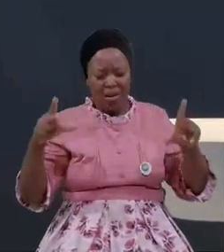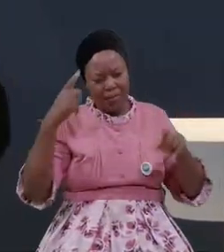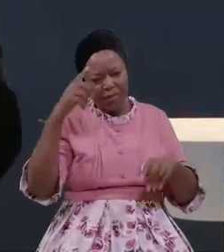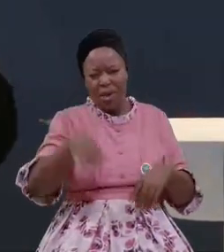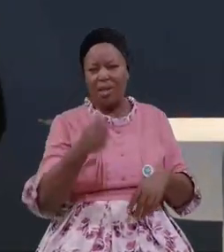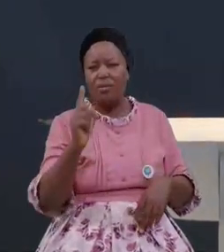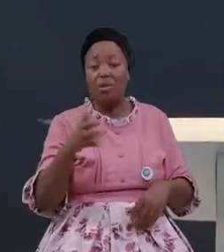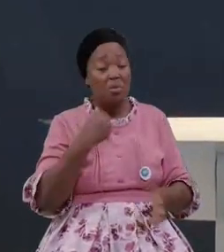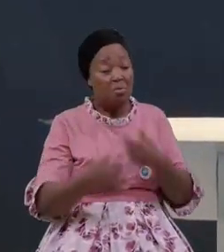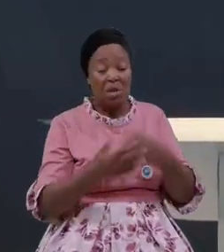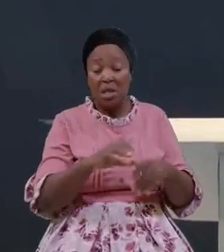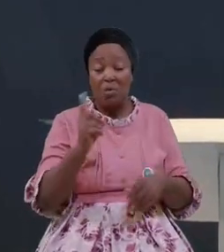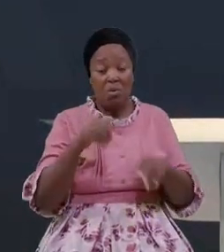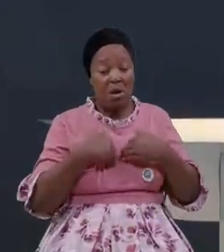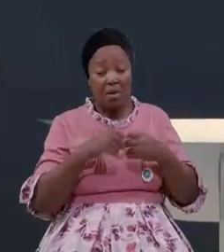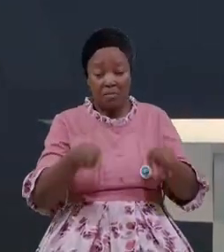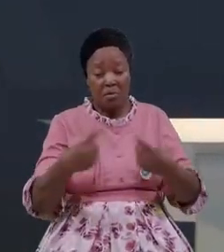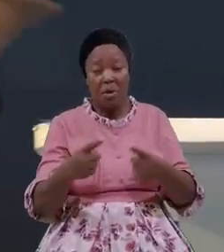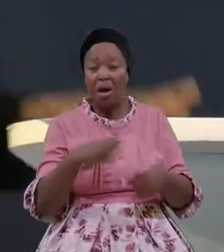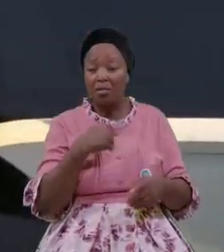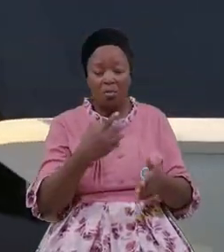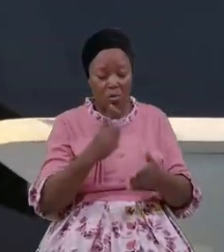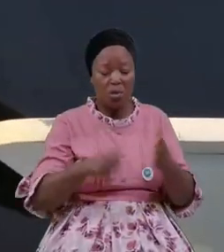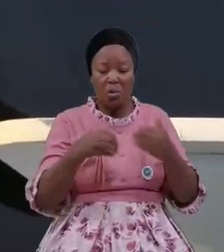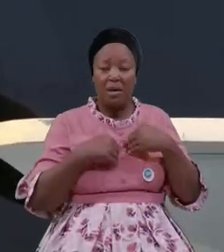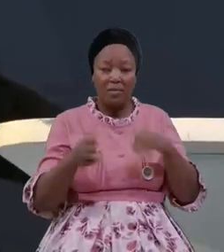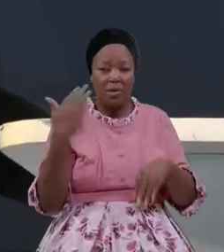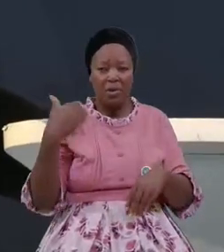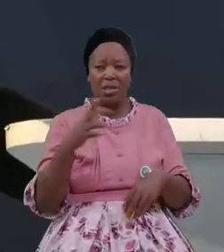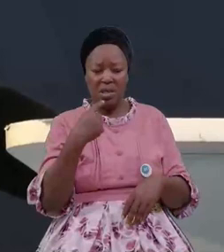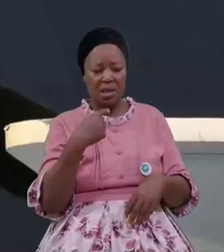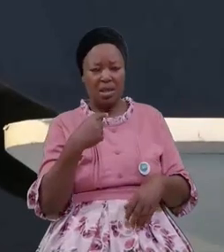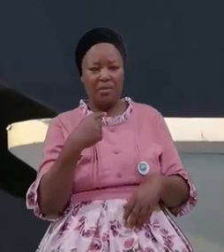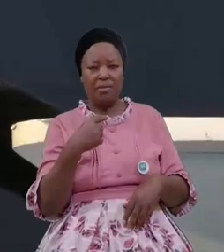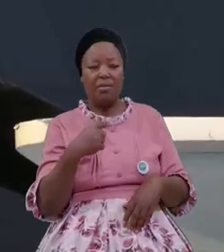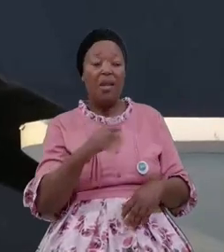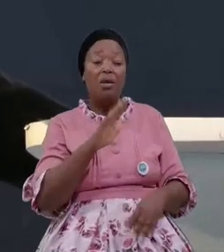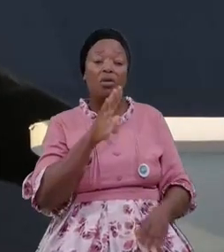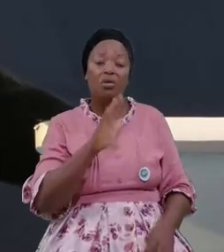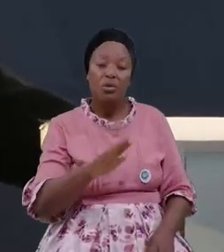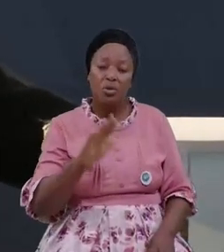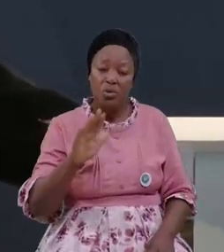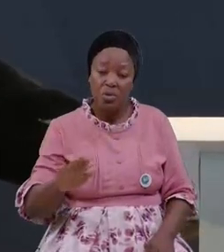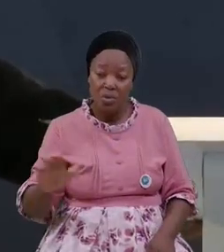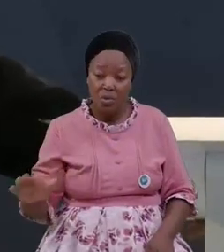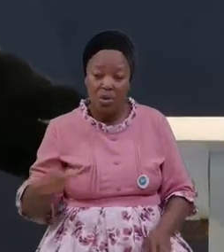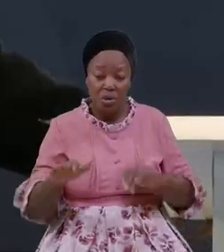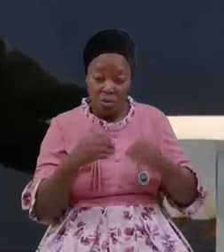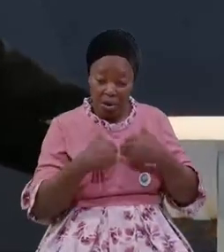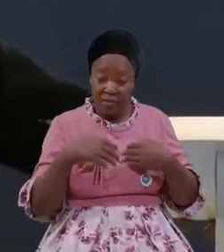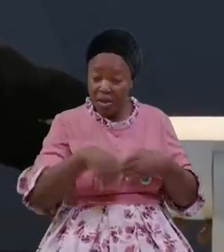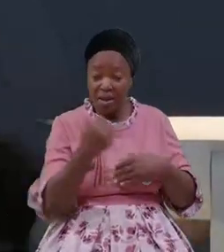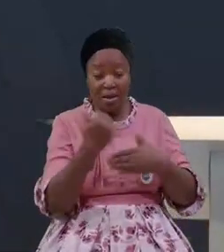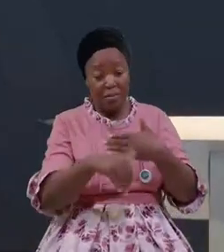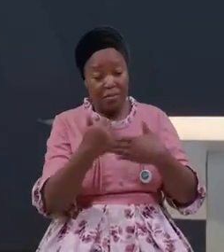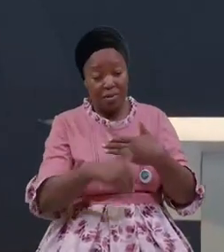mauvais langage quel soit ce que vous avez fait il dit et que enfant avez-vous de pain à